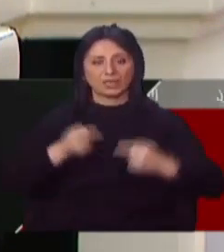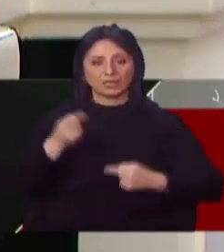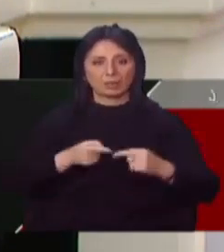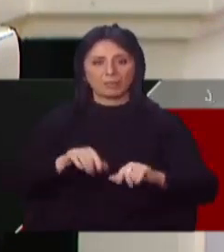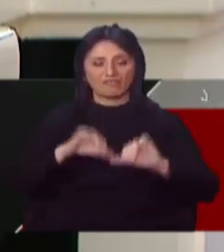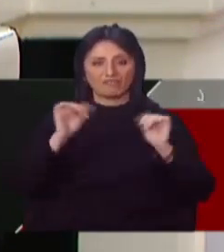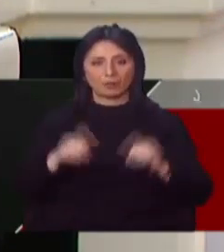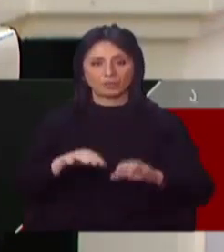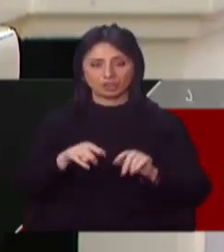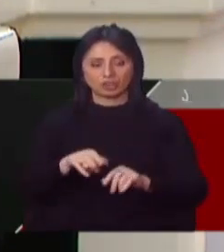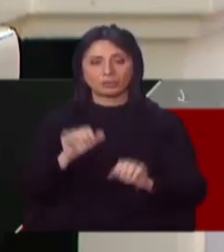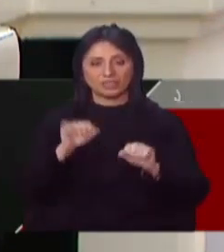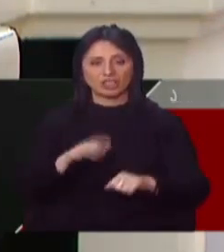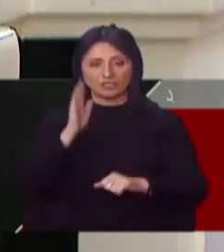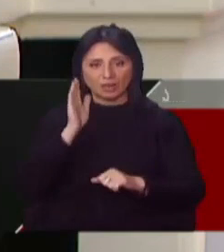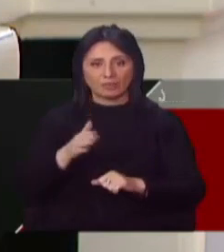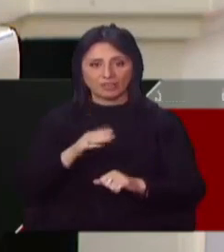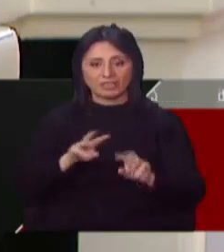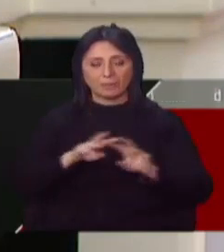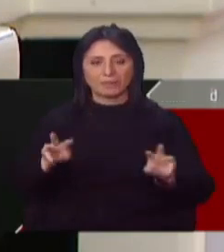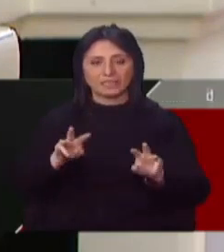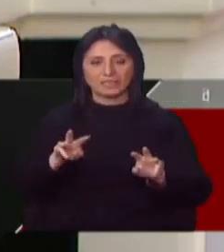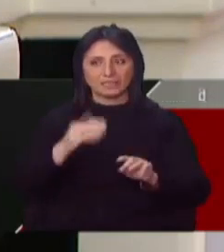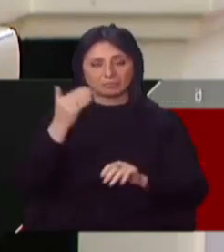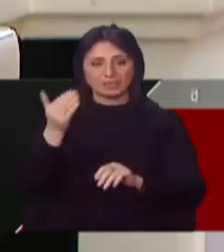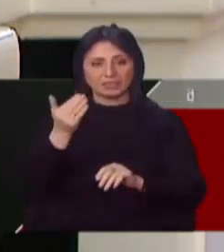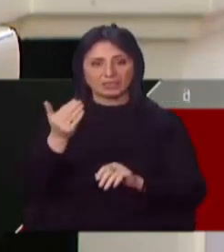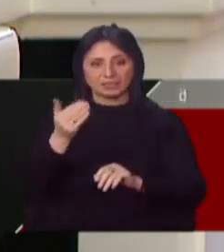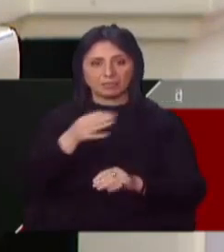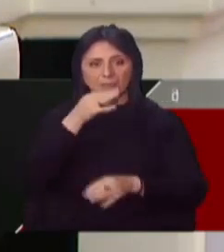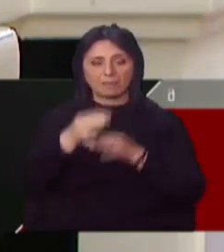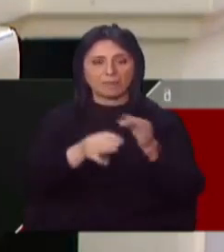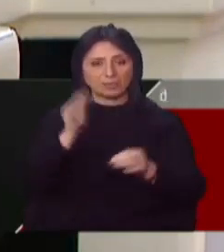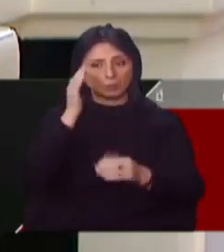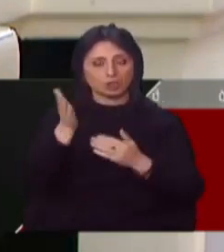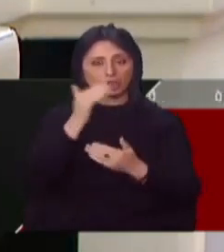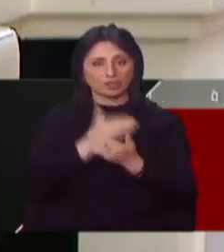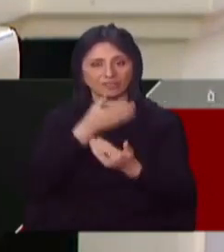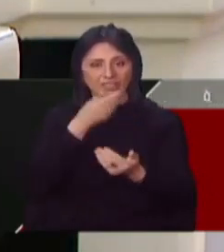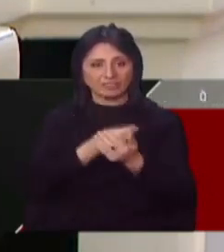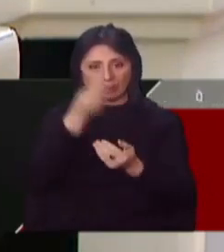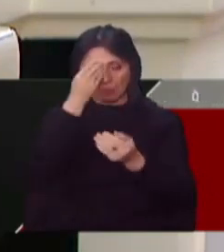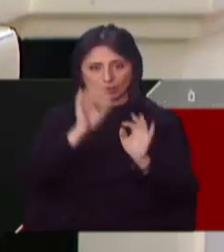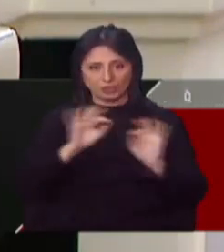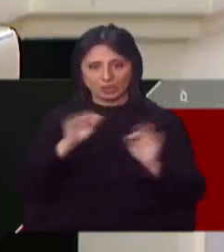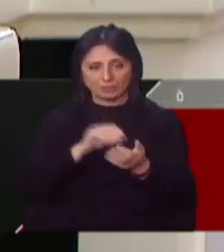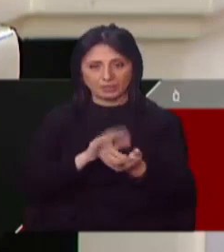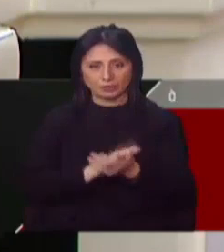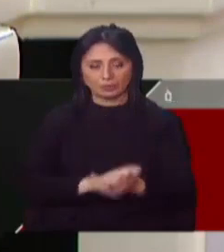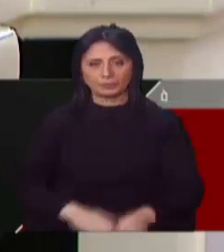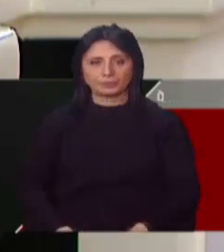am pormacic, anum de blips. Așoale becnemat, ministris pasuhe bismosmeni șemdek sakutari poziție bida